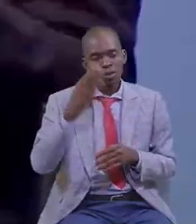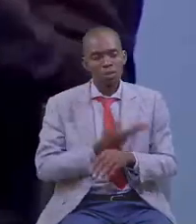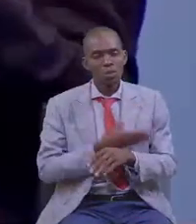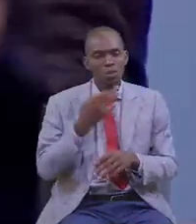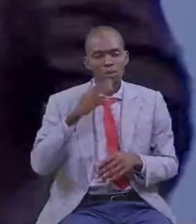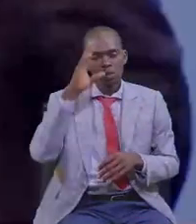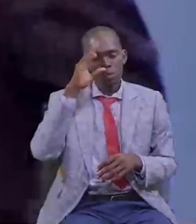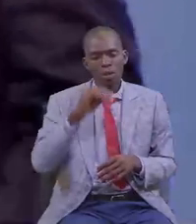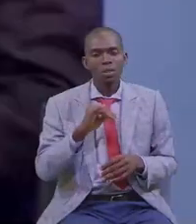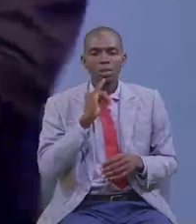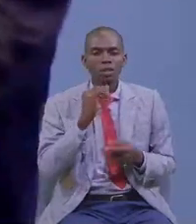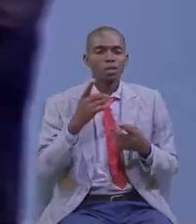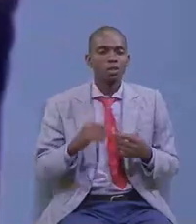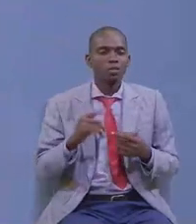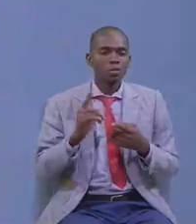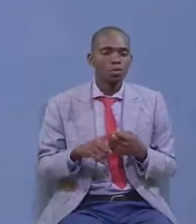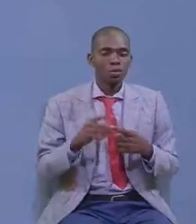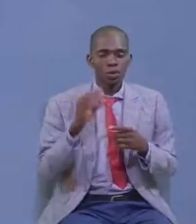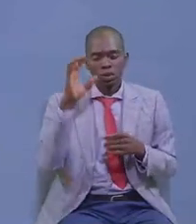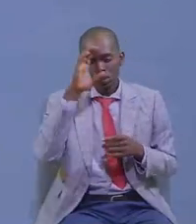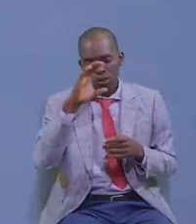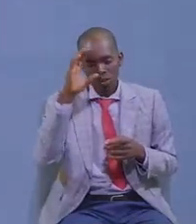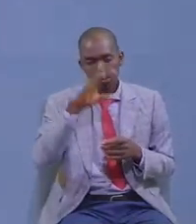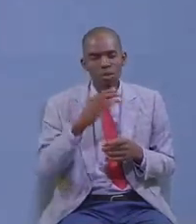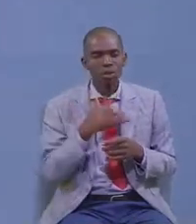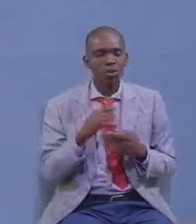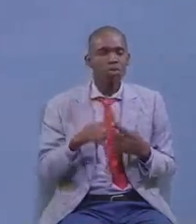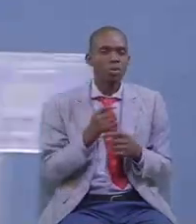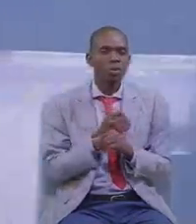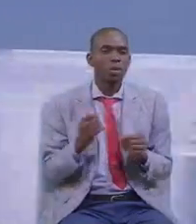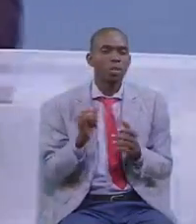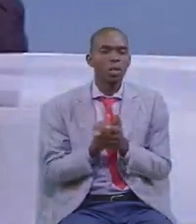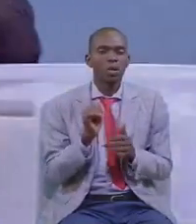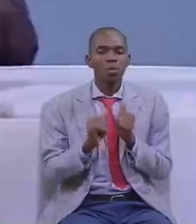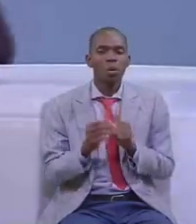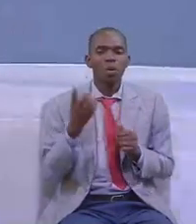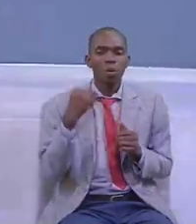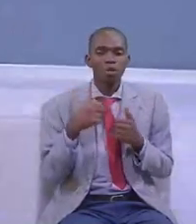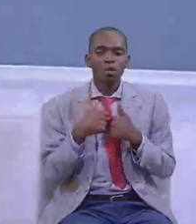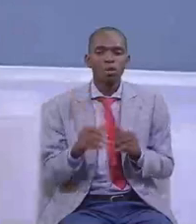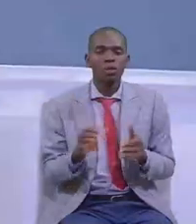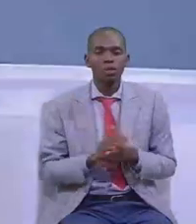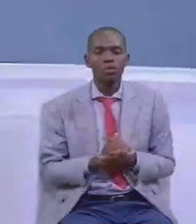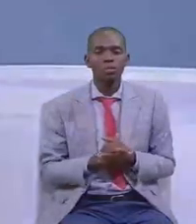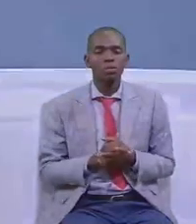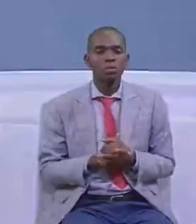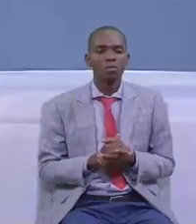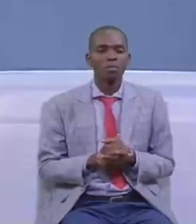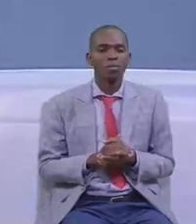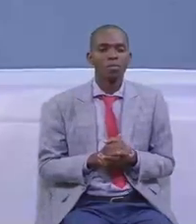Il dit que le Fils de l'homme est venu chercher sauver ce qui était perdu. C'est ce qu'il est venu faire.